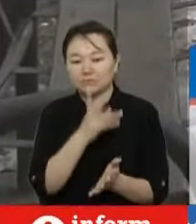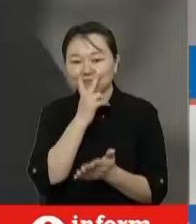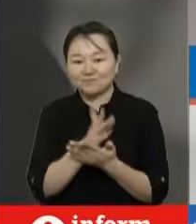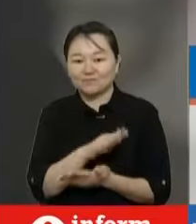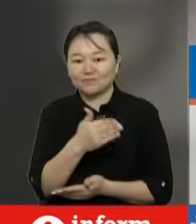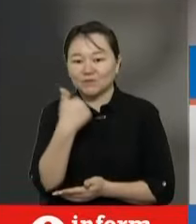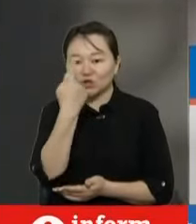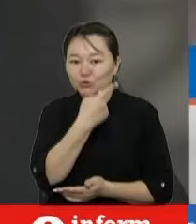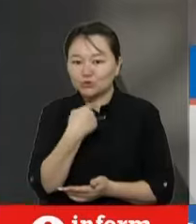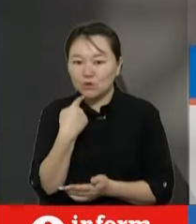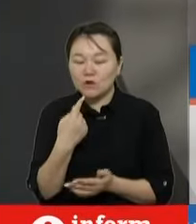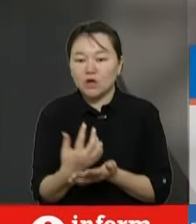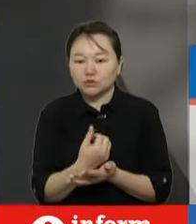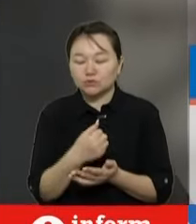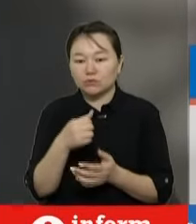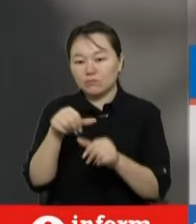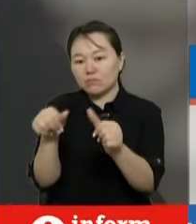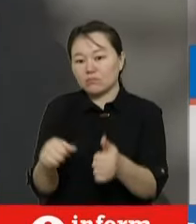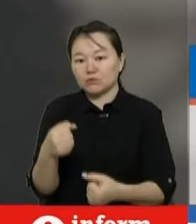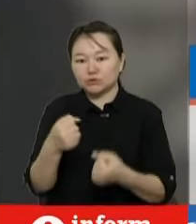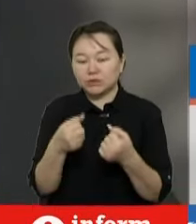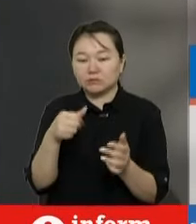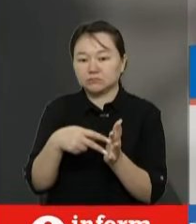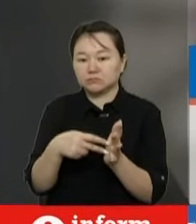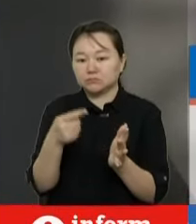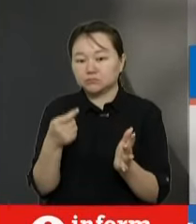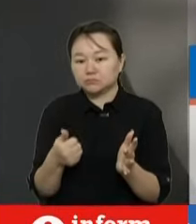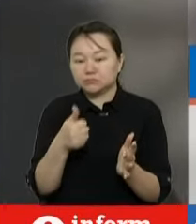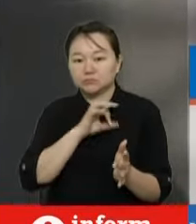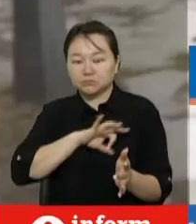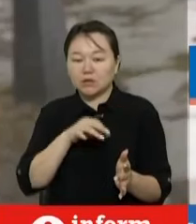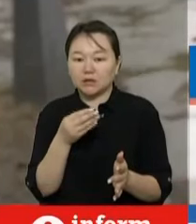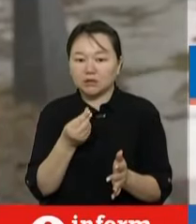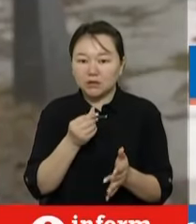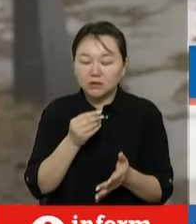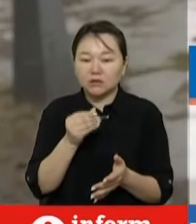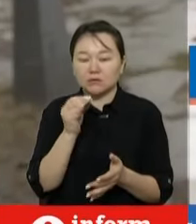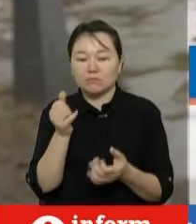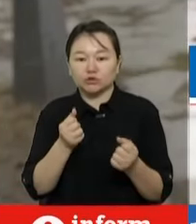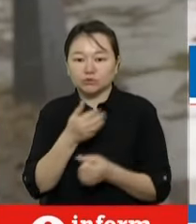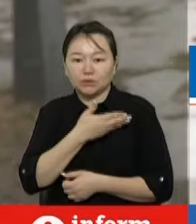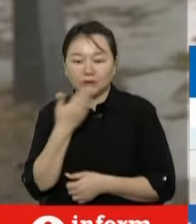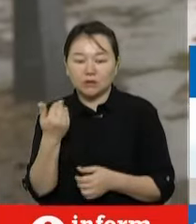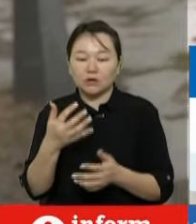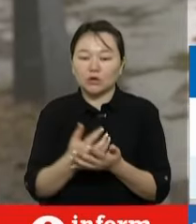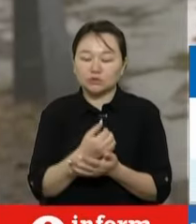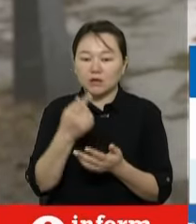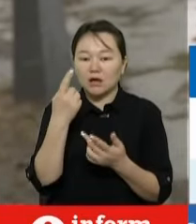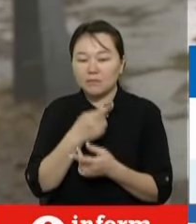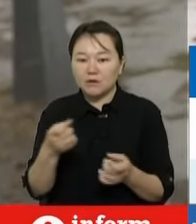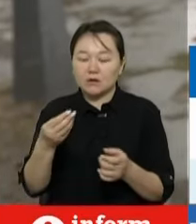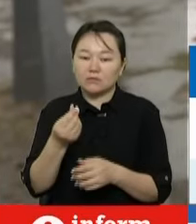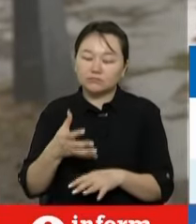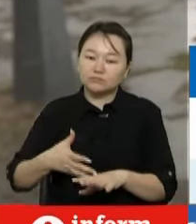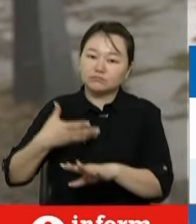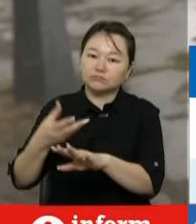его лицо. Нашел желаемую модель, и цена показалась привлекательной. Но в итоге ни денег, ни машины. Нашел объявление, попросили скинуть задаток. Якобы